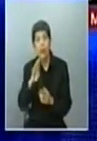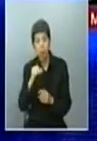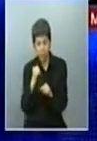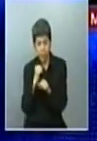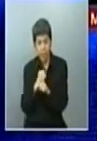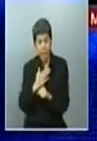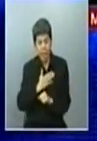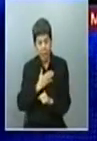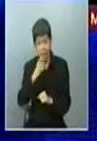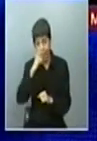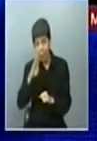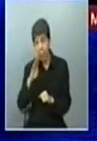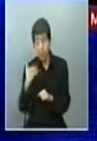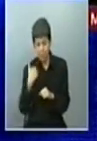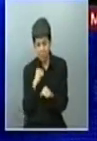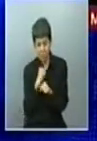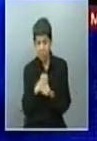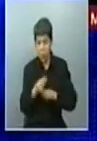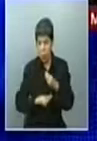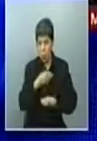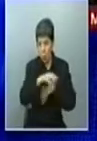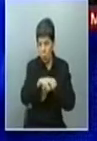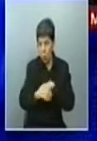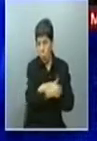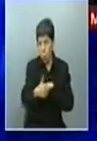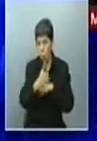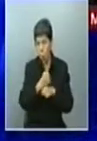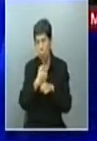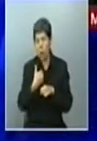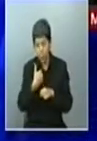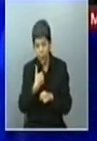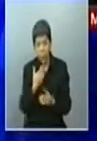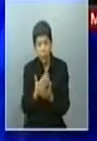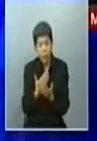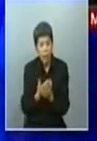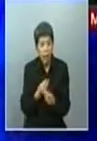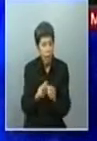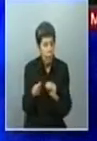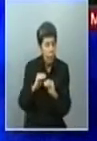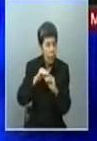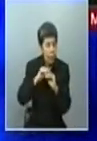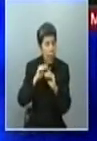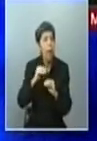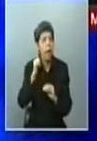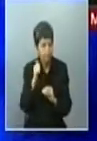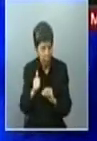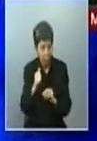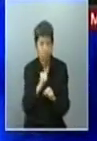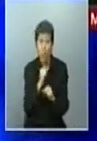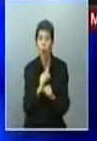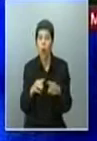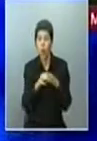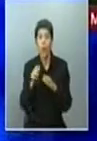DBS เชื่อว่า Thai Bev เองเนี่ยมีฐานธุรกิจปัจจุบันที่แข็งแกร่งนะครับและยังคงหาช่องทางการเติบโตเป็นผู้เล่นชั้นนำในภูมิภา